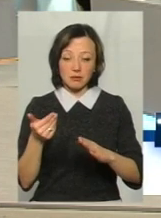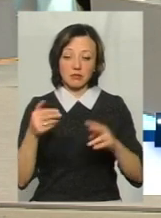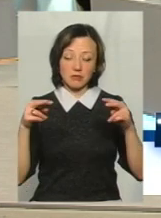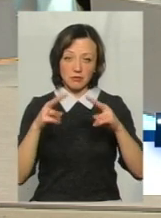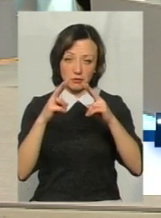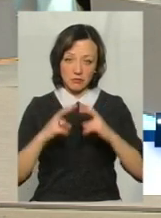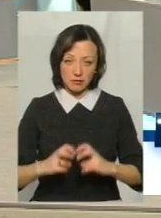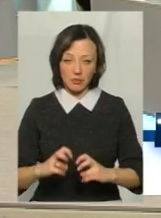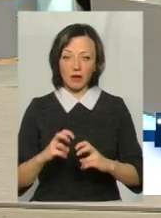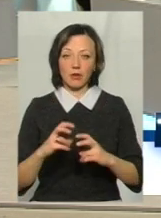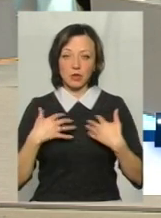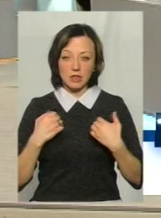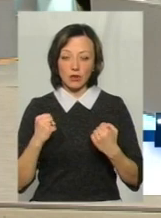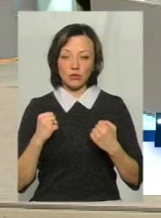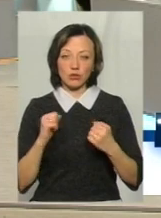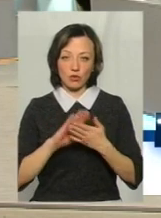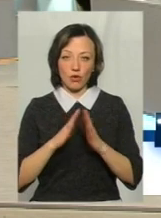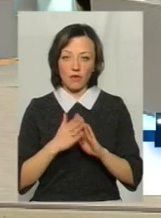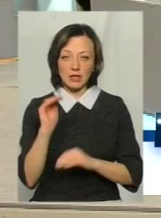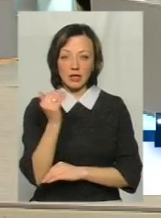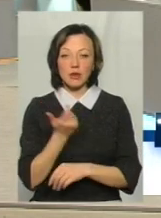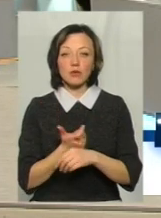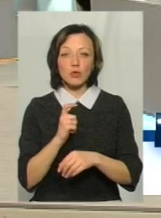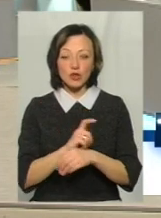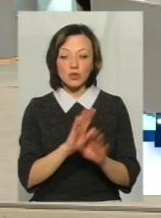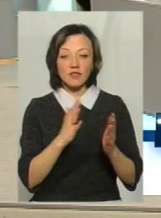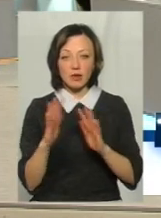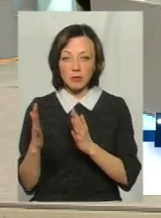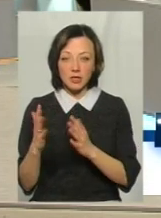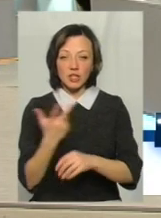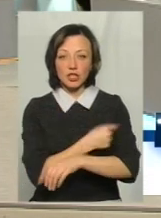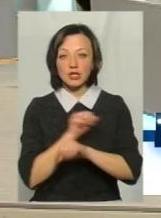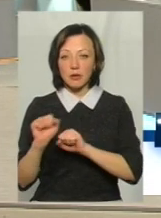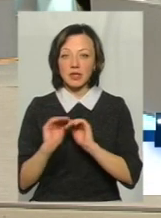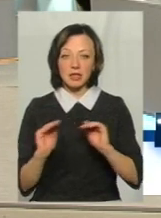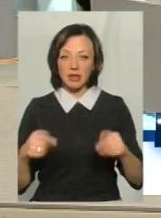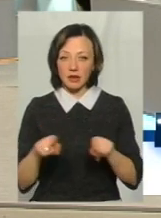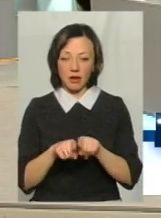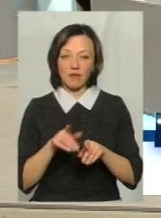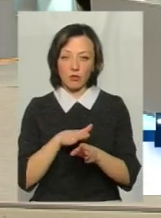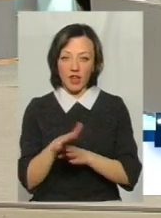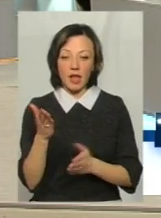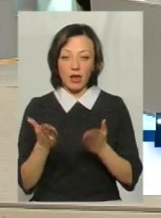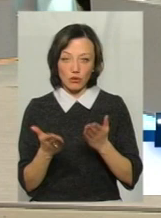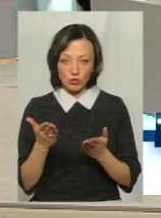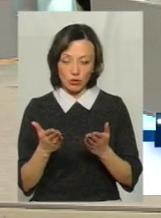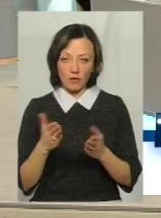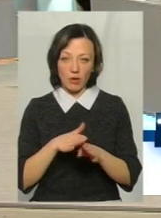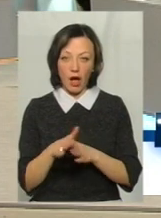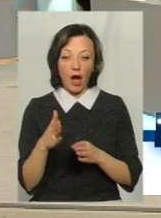першу чергу, по стану здоров'я дитини. Але в більшості випадків у щеплених дітей воно так і відбувається. Якщо відбувається.